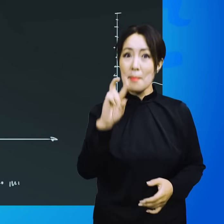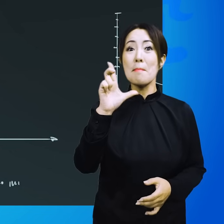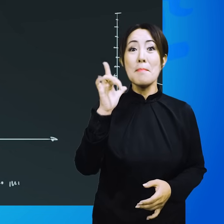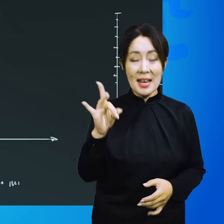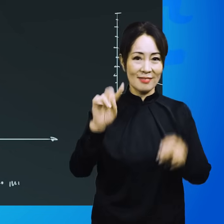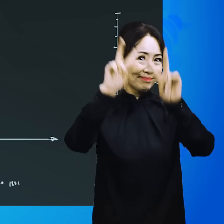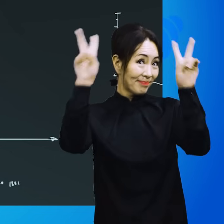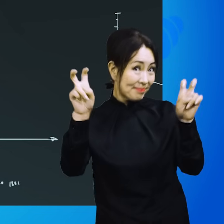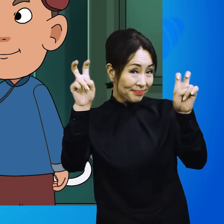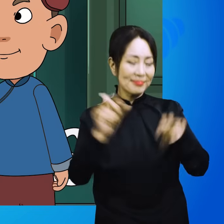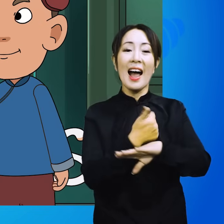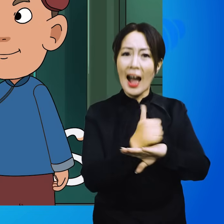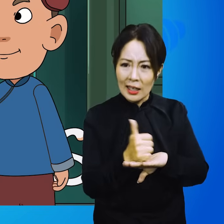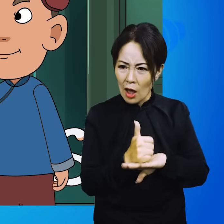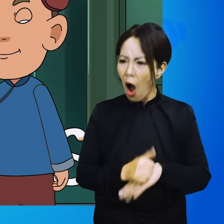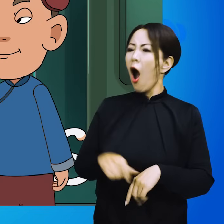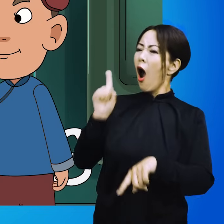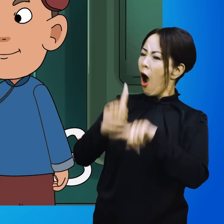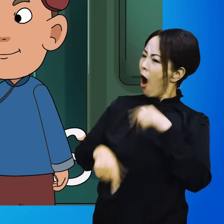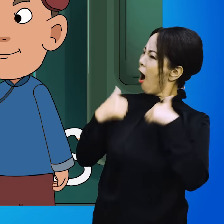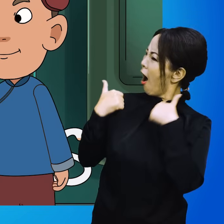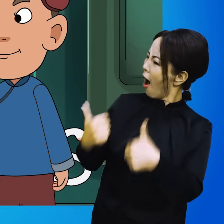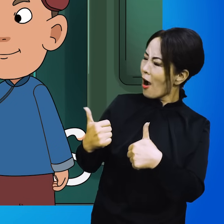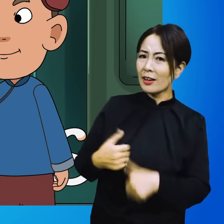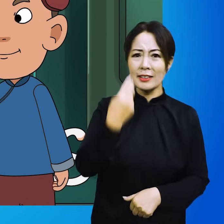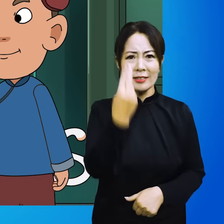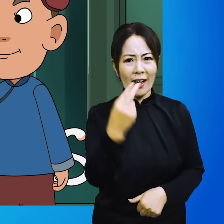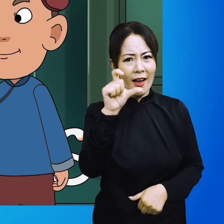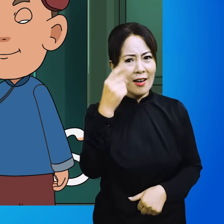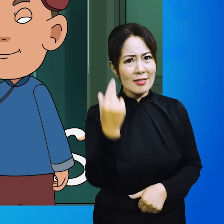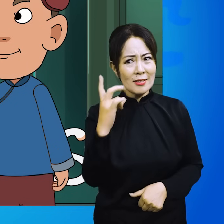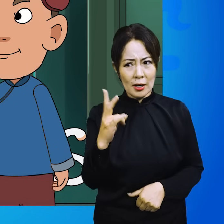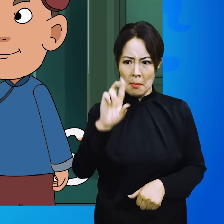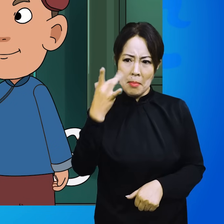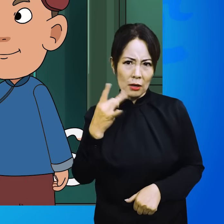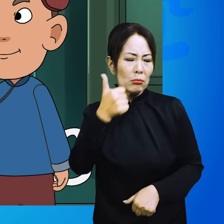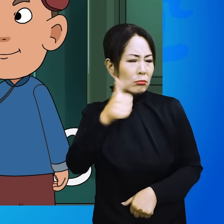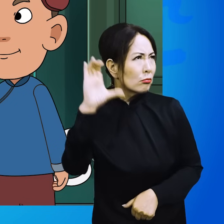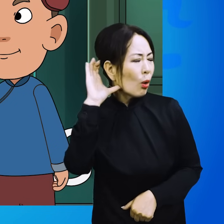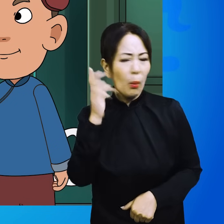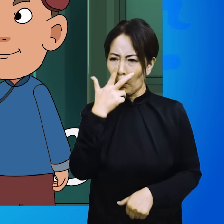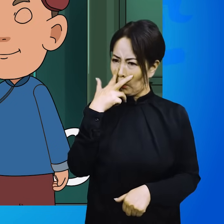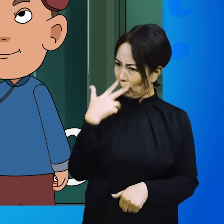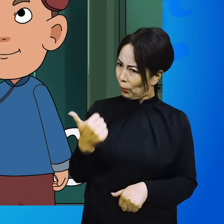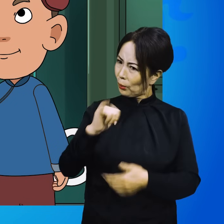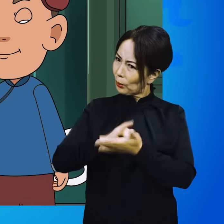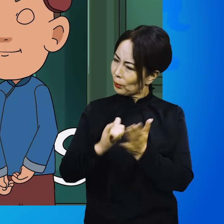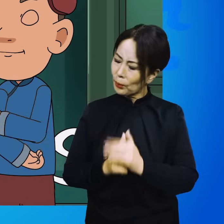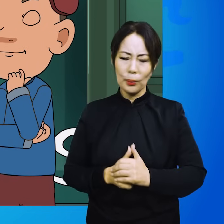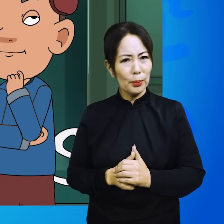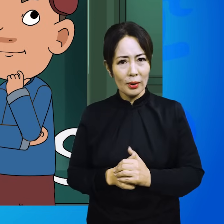үлгэрээр аялнадаа. Ямар гоё юм бэ? Цэцэн бэр гэхээр их гоё сонсогддгийм байна.